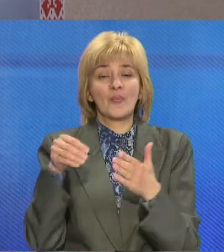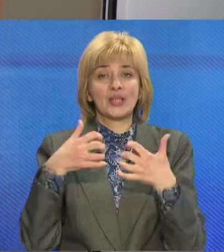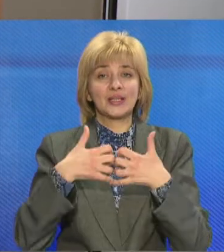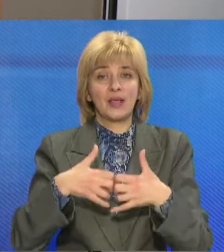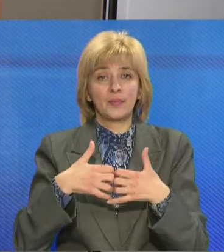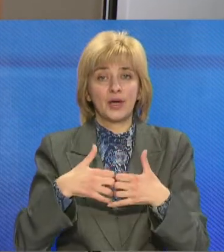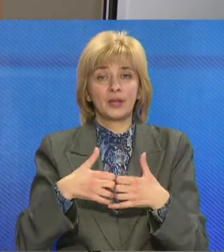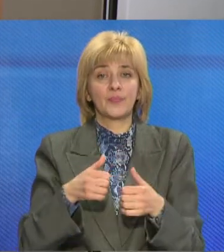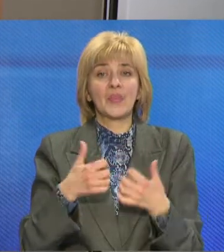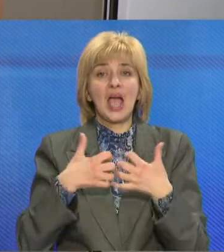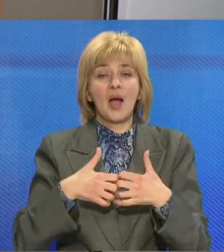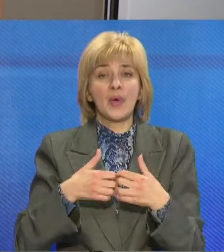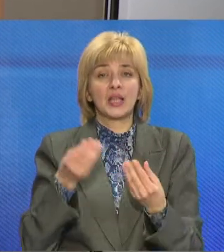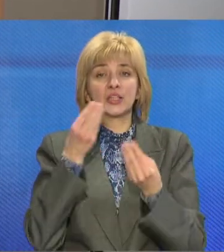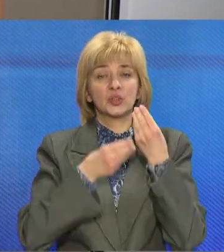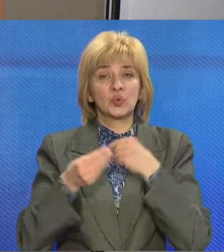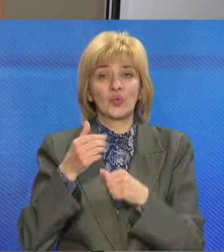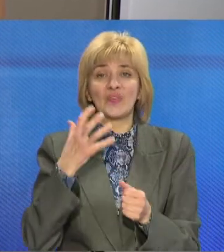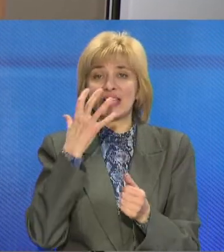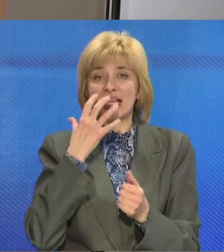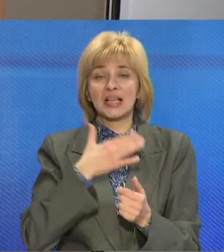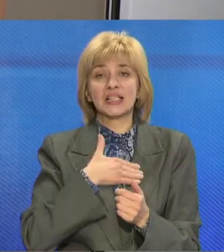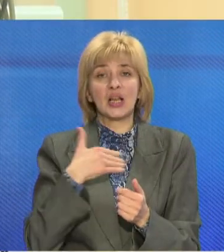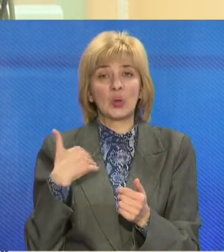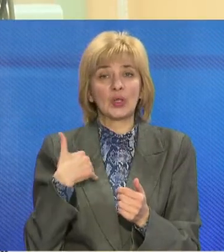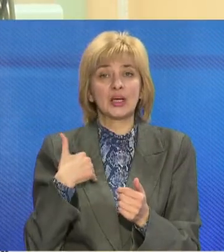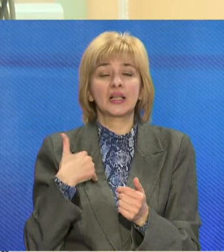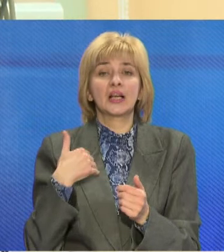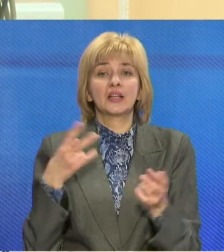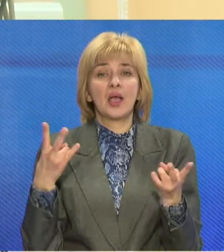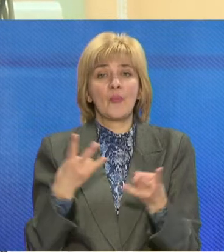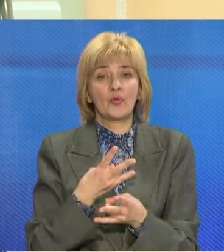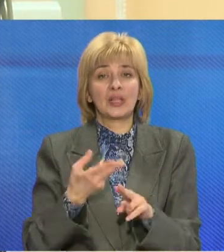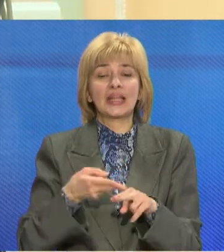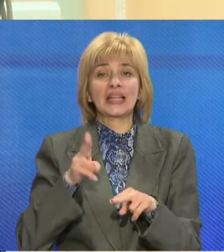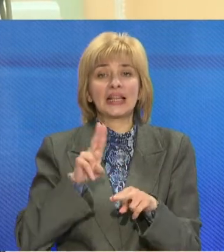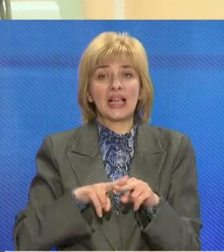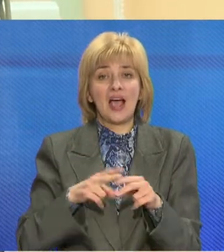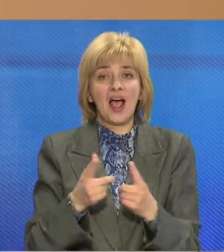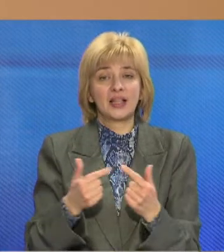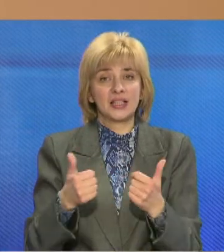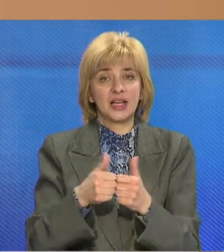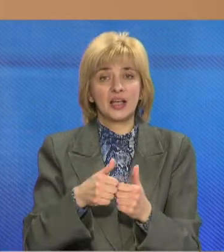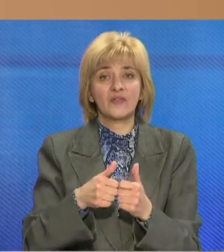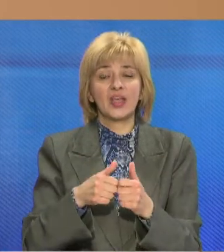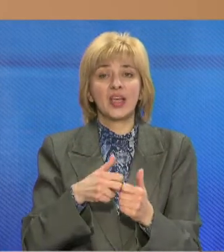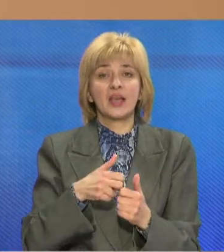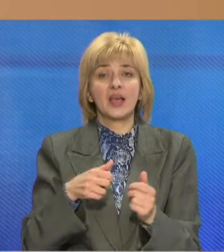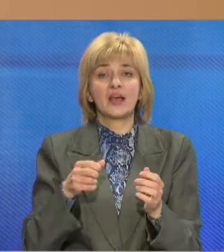аппарата. Аппараты штучной вентиляции легких необходимы для отделения интенсивной терапии, которые стали передовой у борьбе